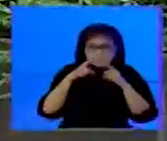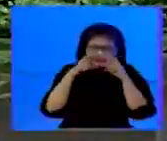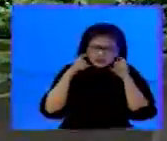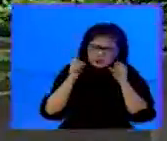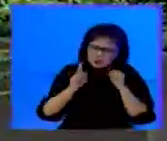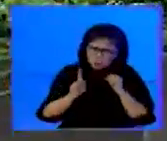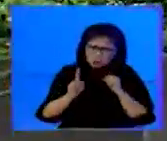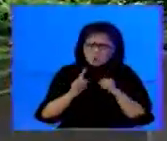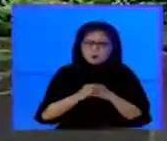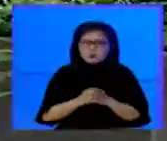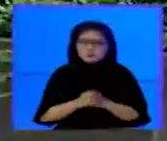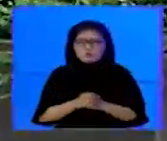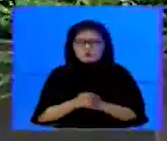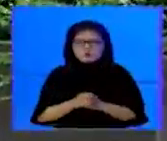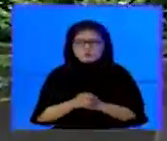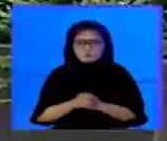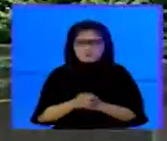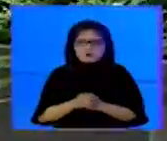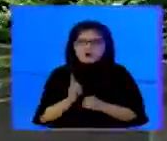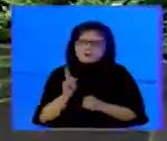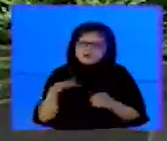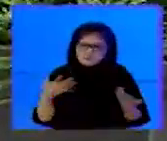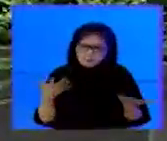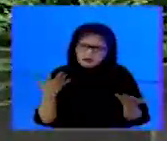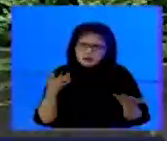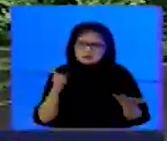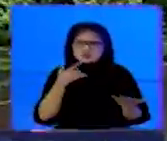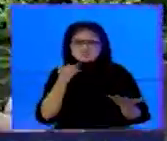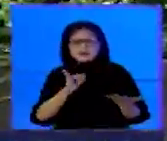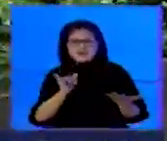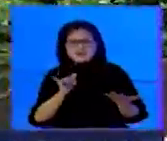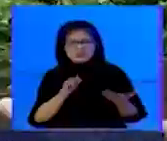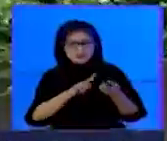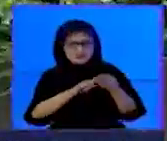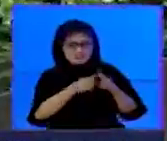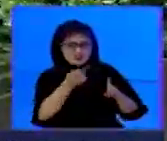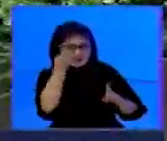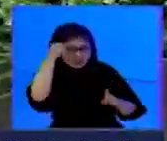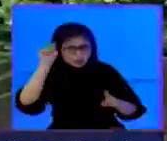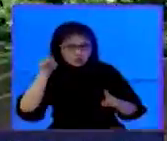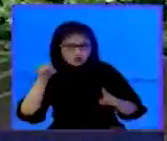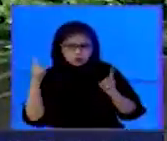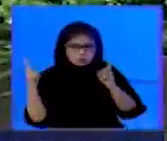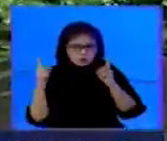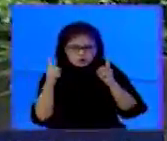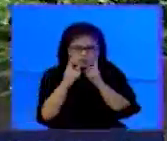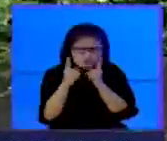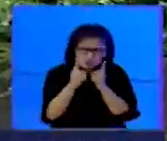Penyebabnya mungkin dari, kalau menurut saya pribadi, interaksi antara satu sama lain, mungkin yang entah